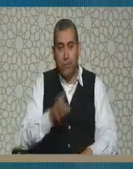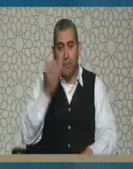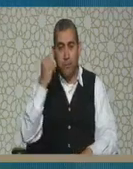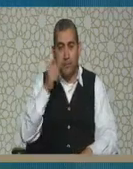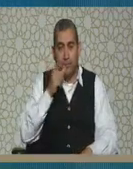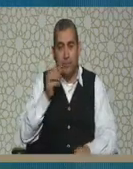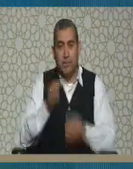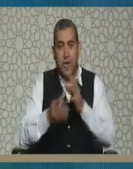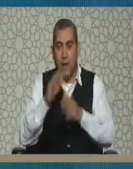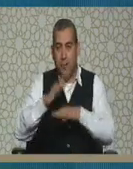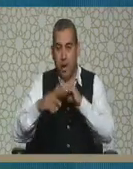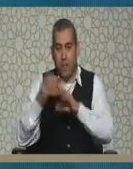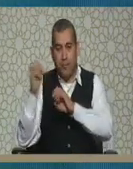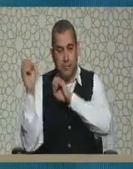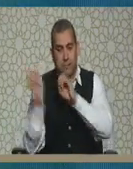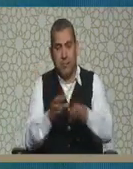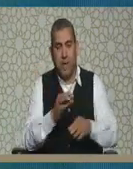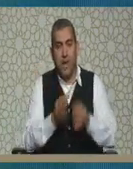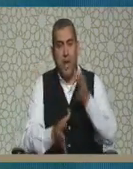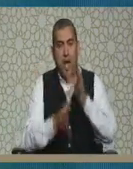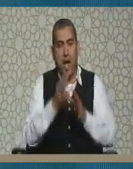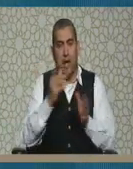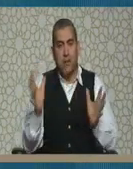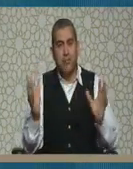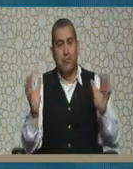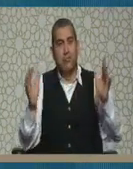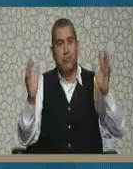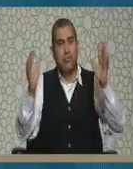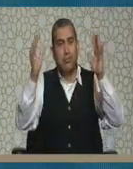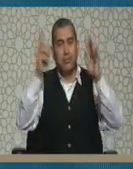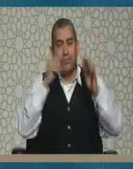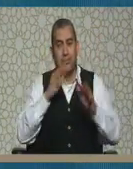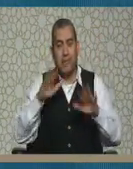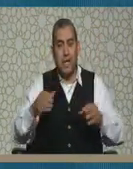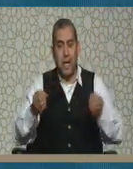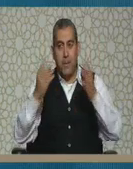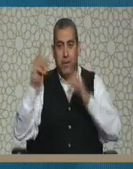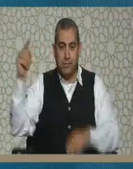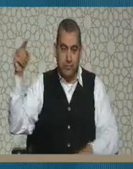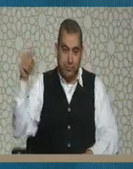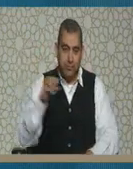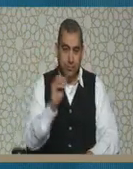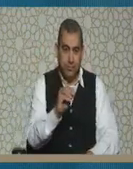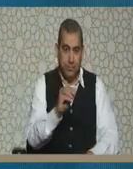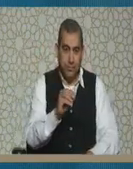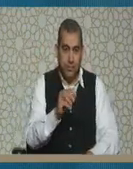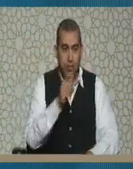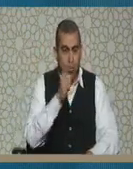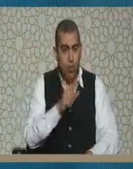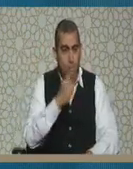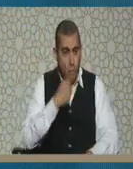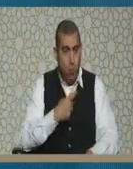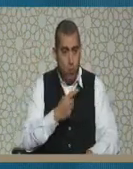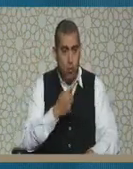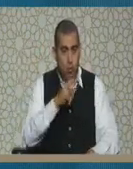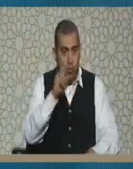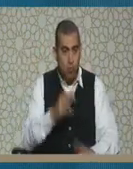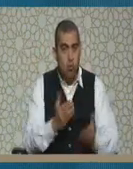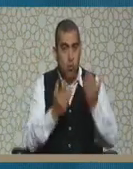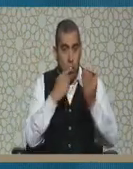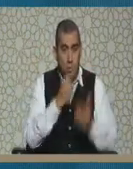في النار رؤيا ان ان سيدنا جبريل جاءه فقال سل يعني ادعي او